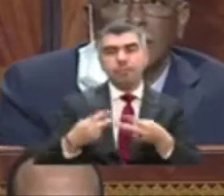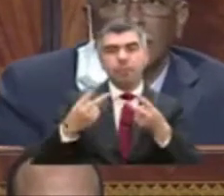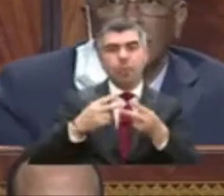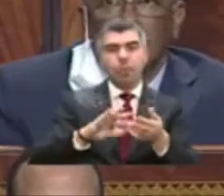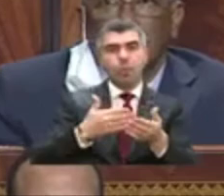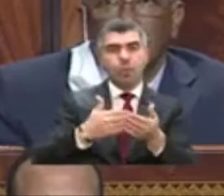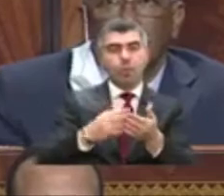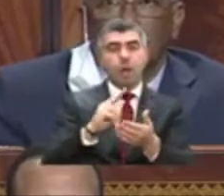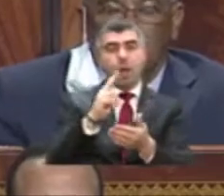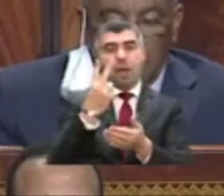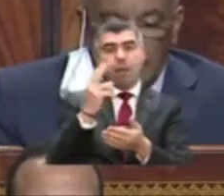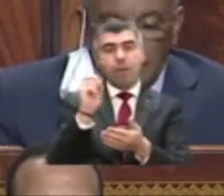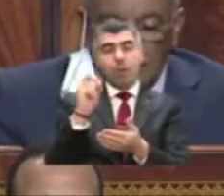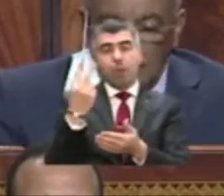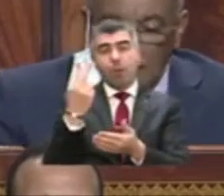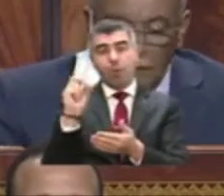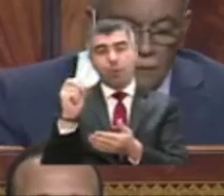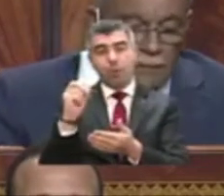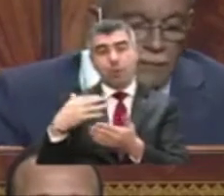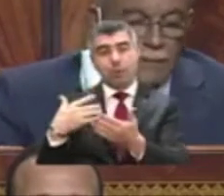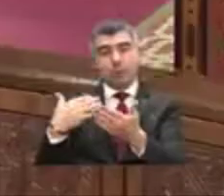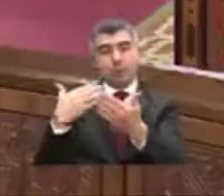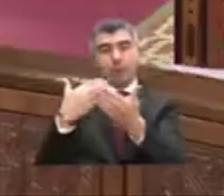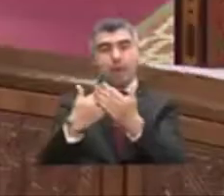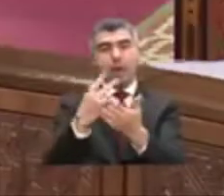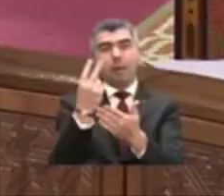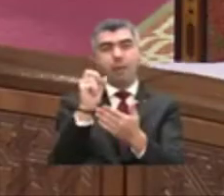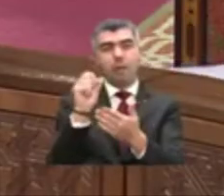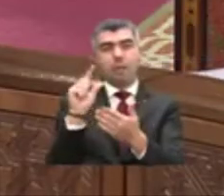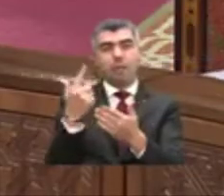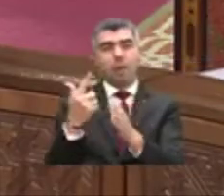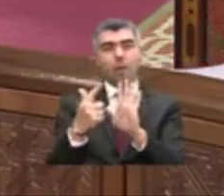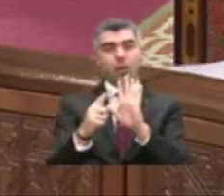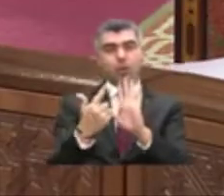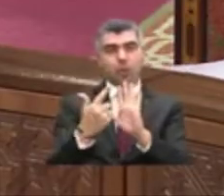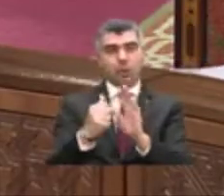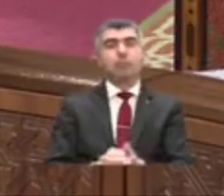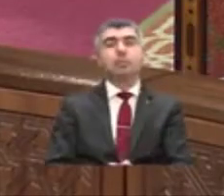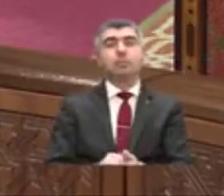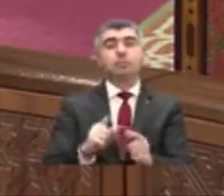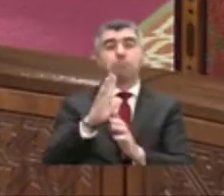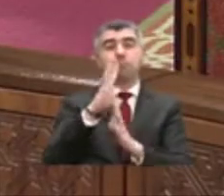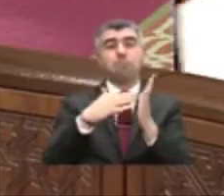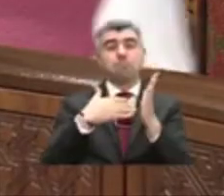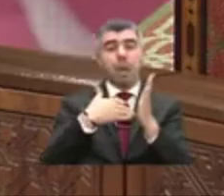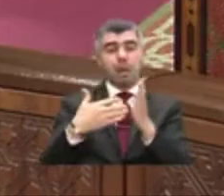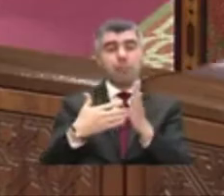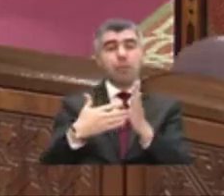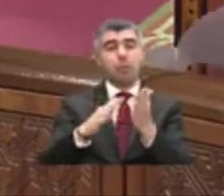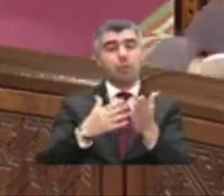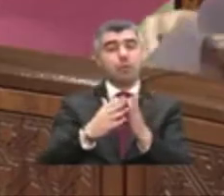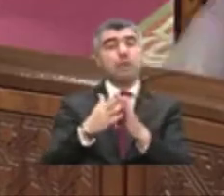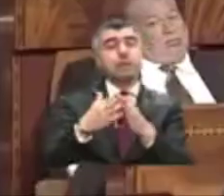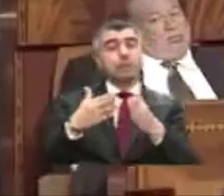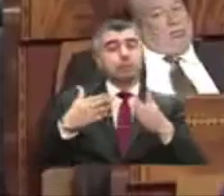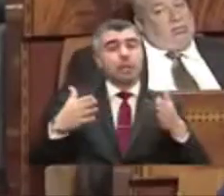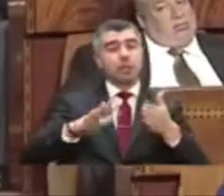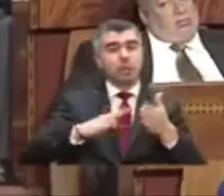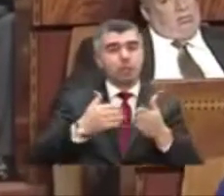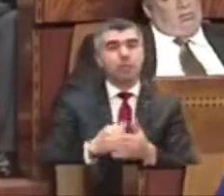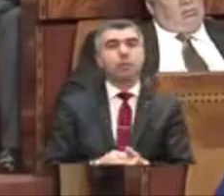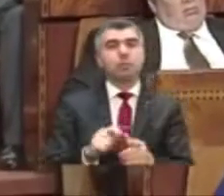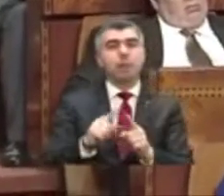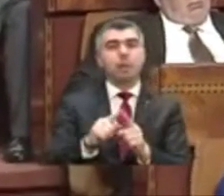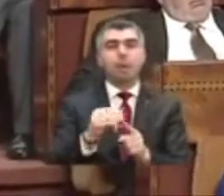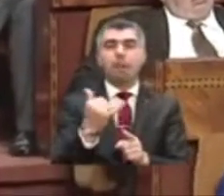بين 2020 و2027 إحدى البرامج الكبرى والمهيكلة على المدى القصير والمتوسط بغية ضمان